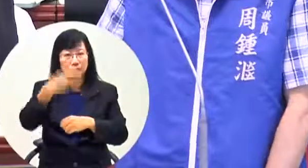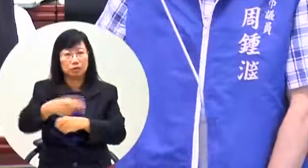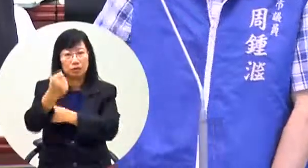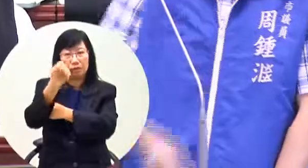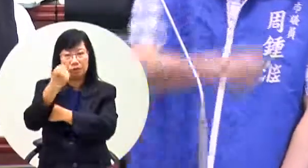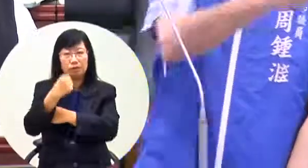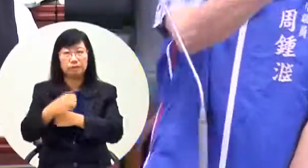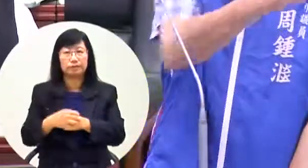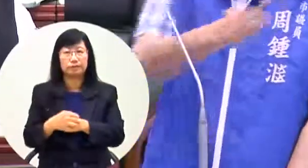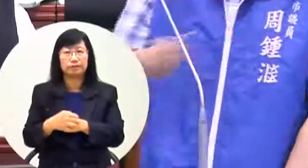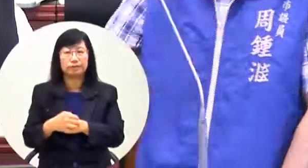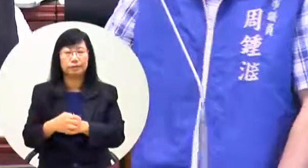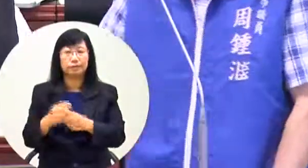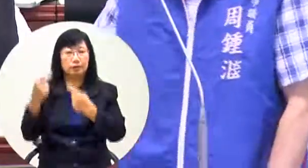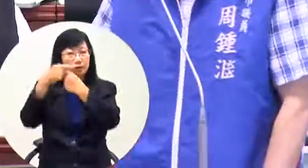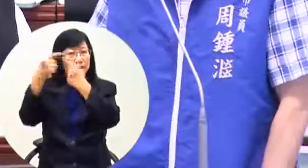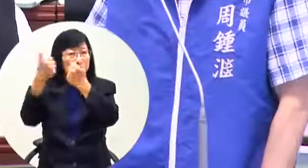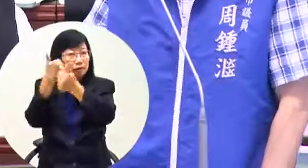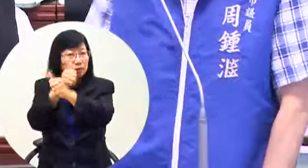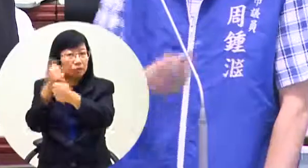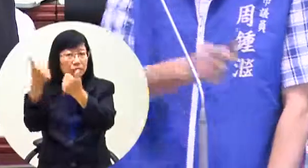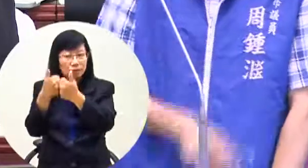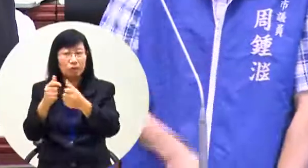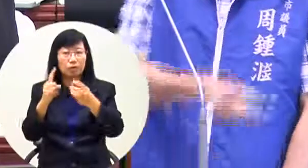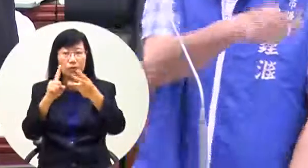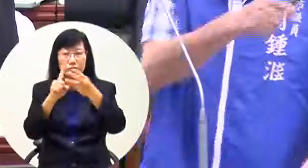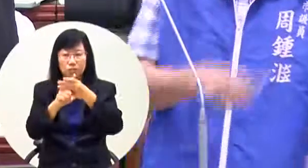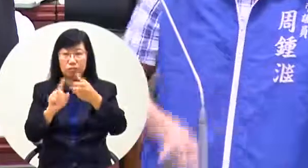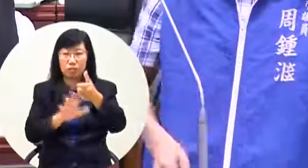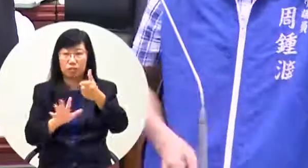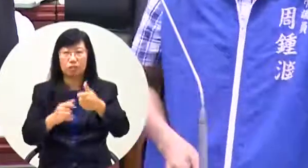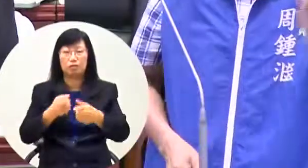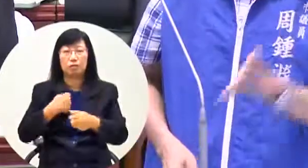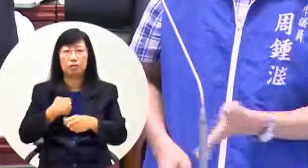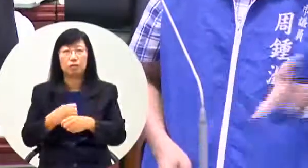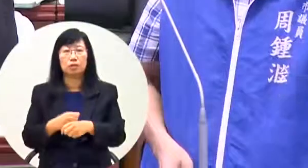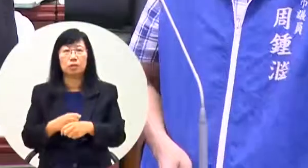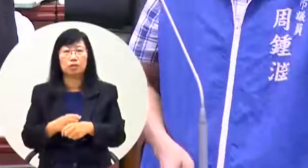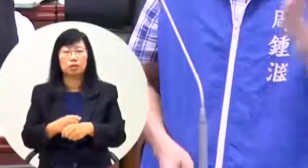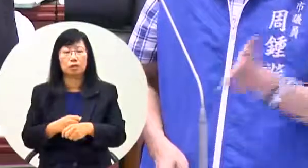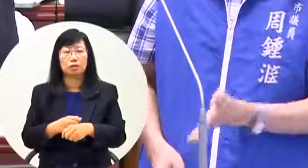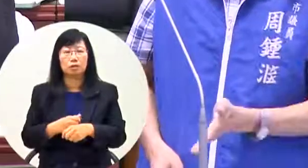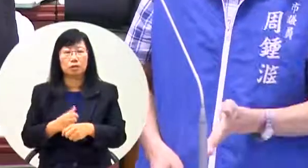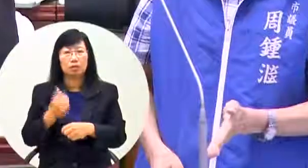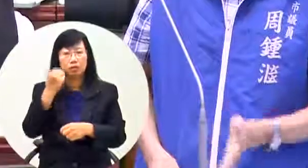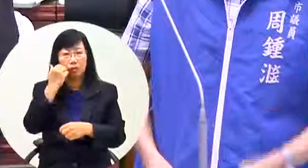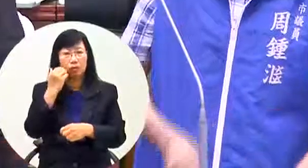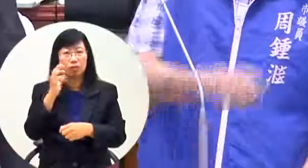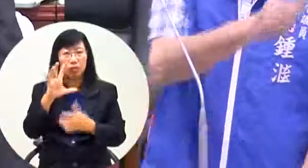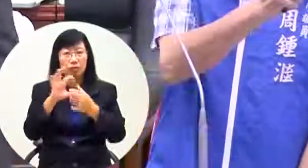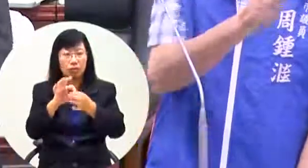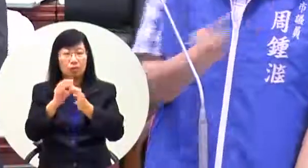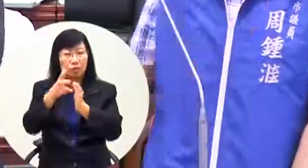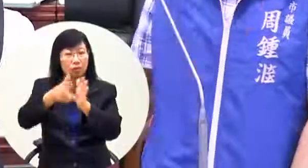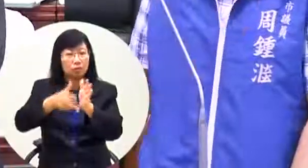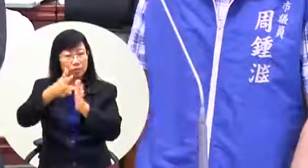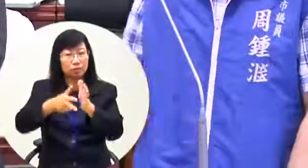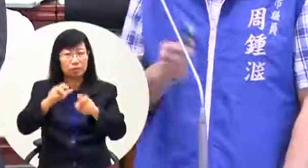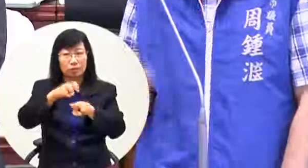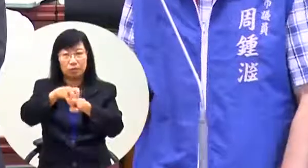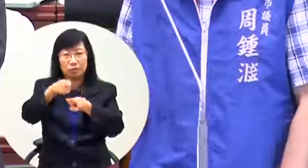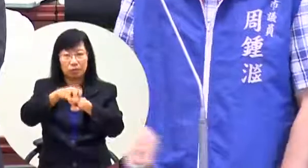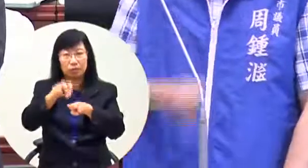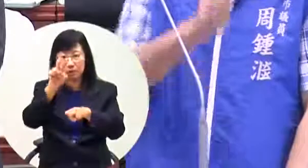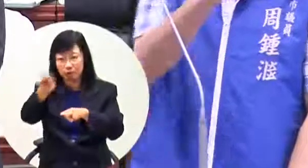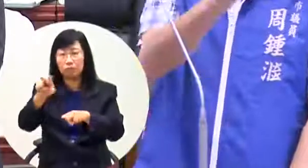会，很多无形的。无形的，因为那个铁路铁轨是有形的，另外一个无形的